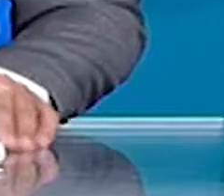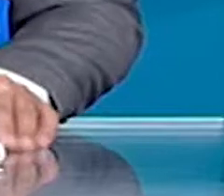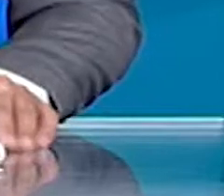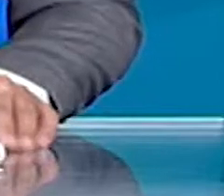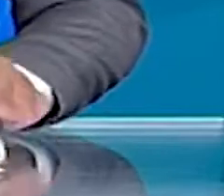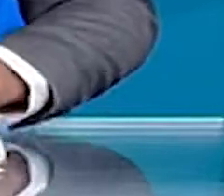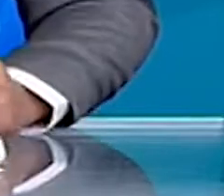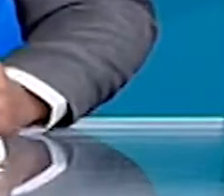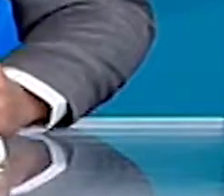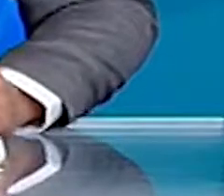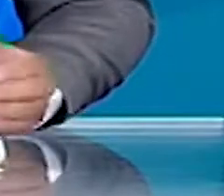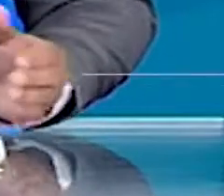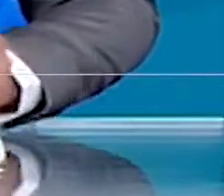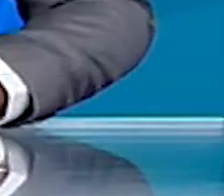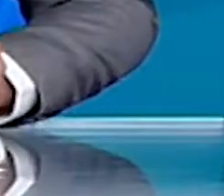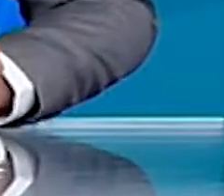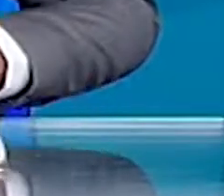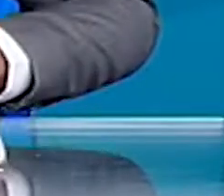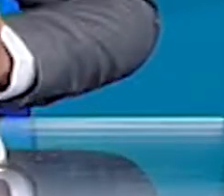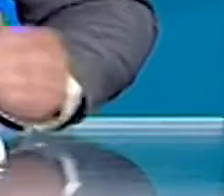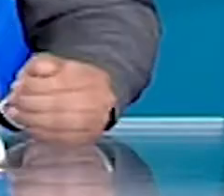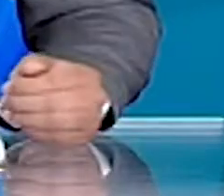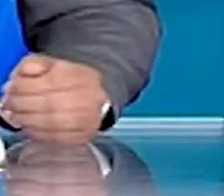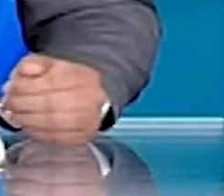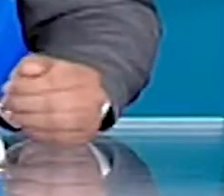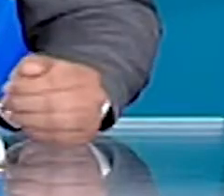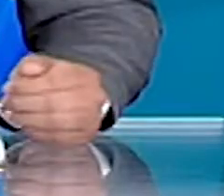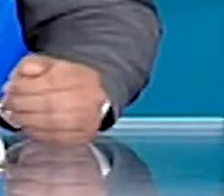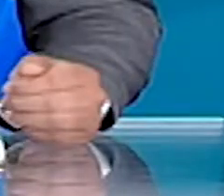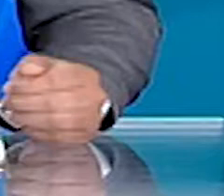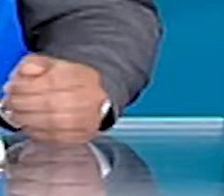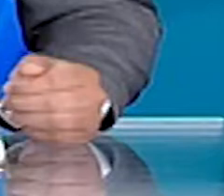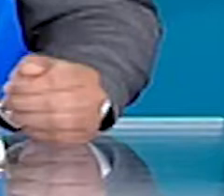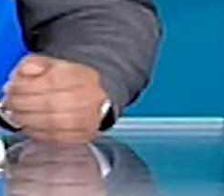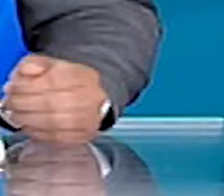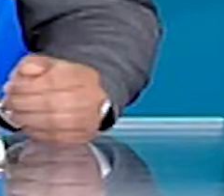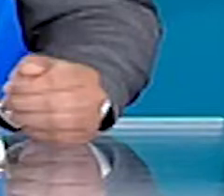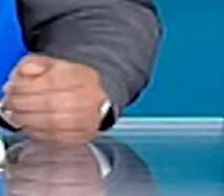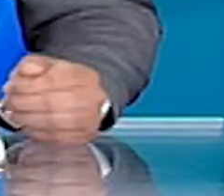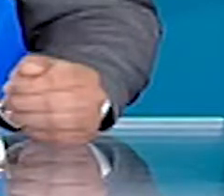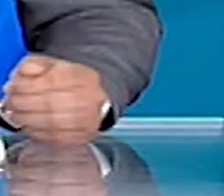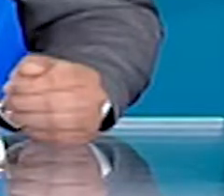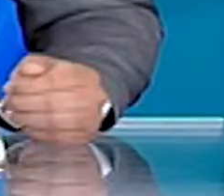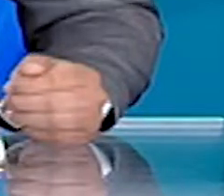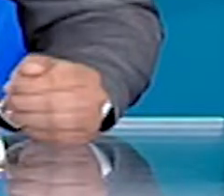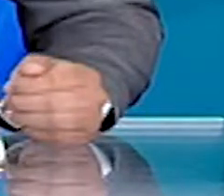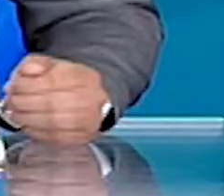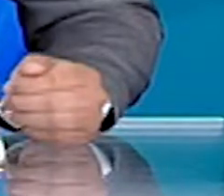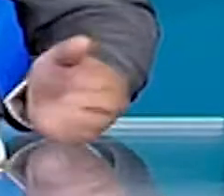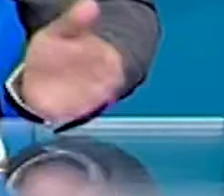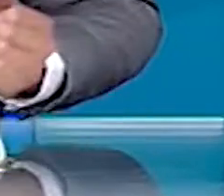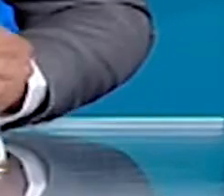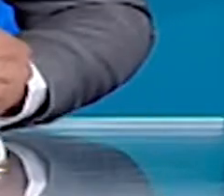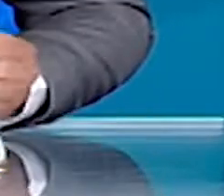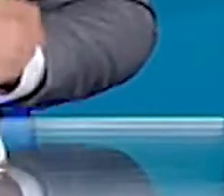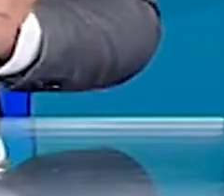kiper masih lain ratusan warga berkerumun zat antre mendapatkan bantuan presiden usaha mikro atau BPOM di Garut Jawa Tengah